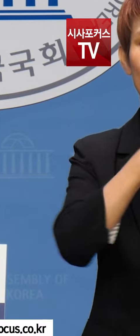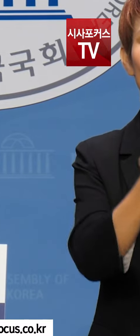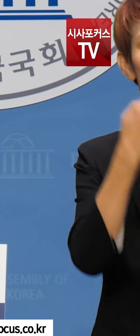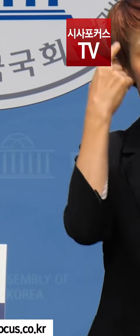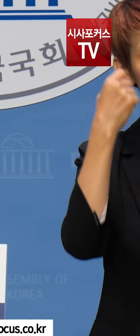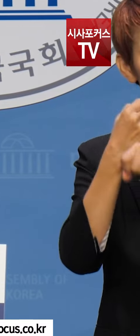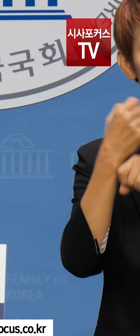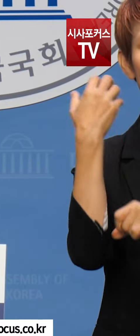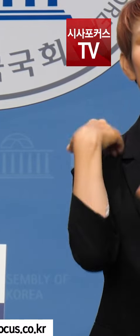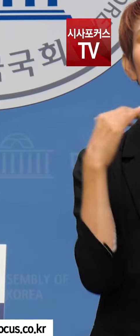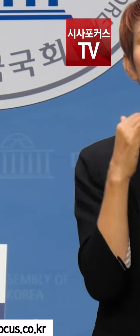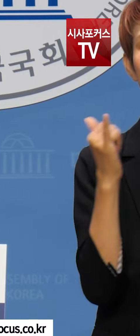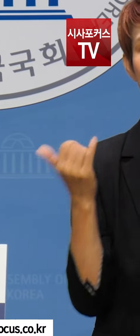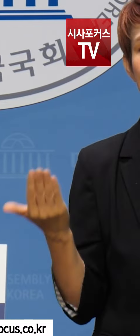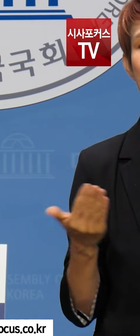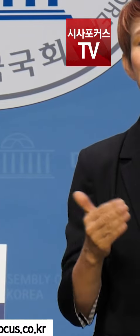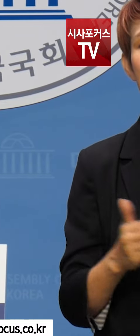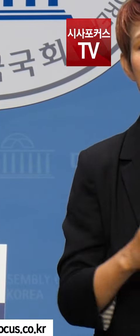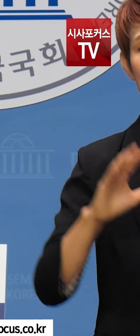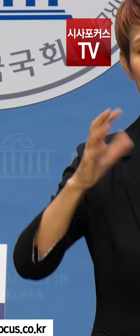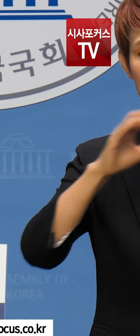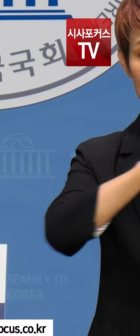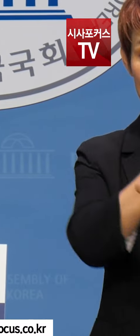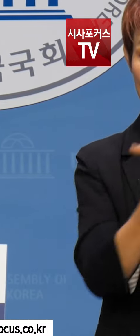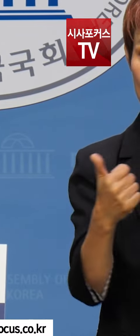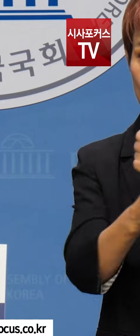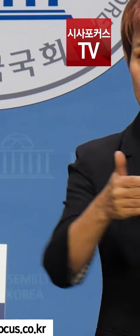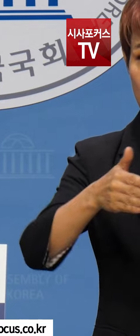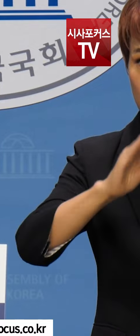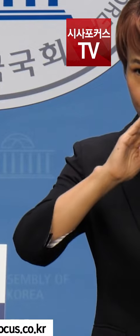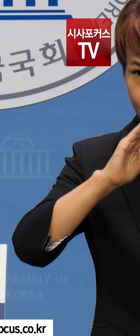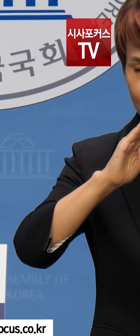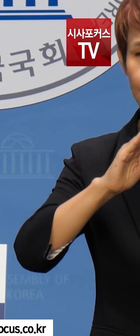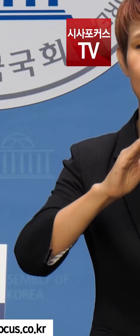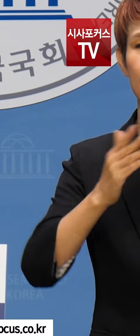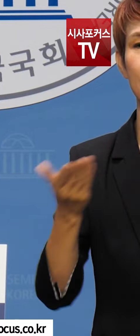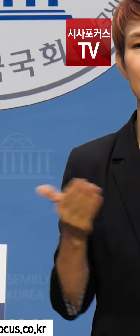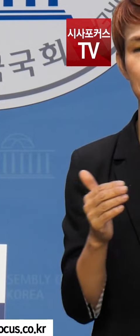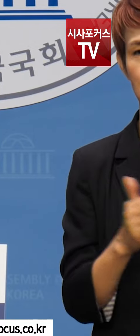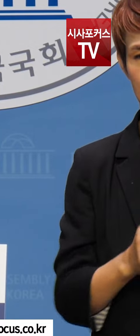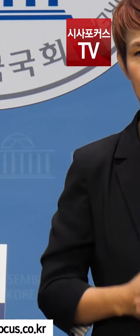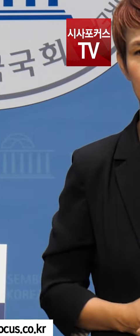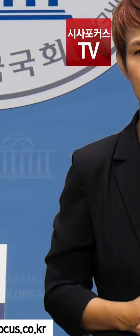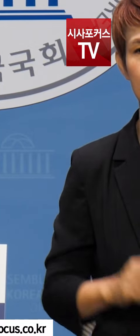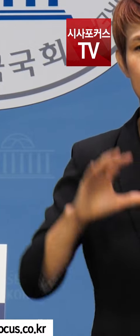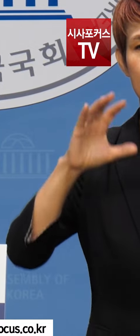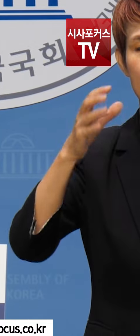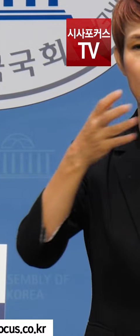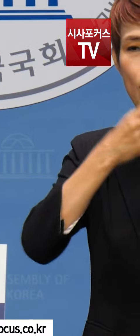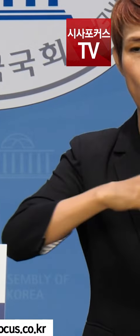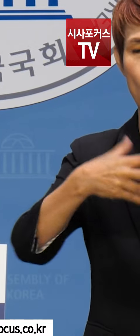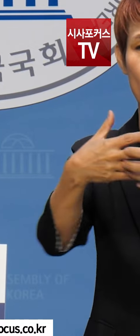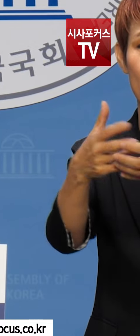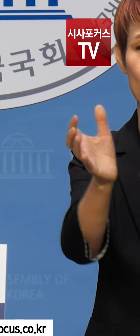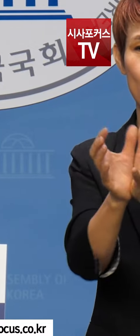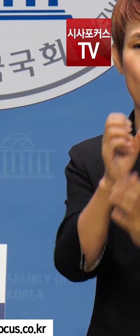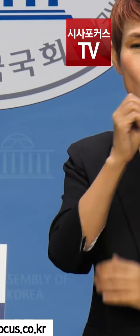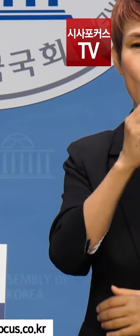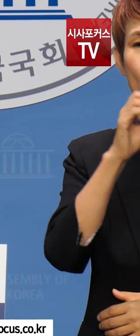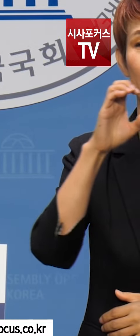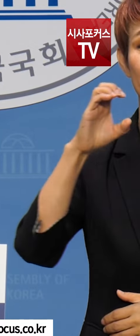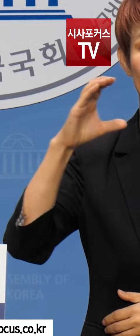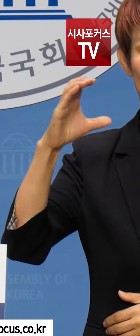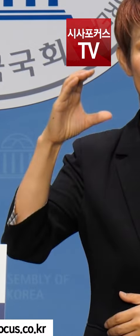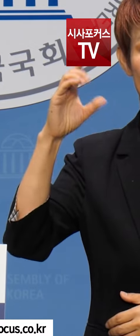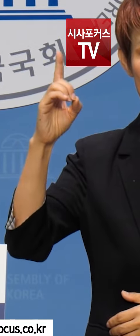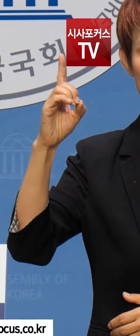담당관으로 국가인권위 설립에 기여했습니다. 세계보건기구 OECD 첫 아시아계